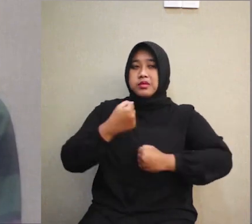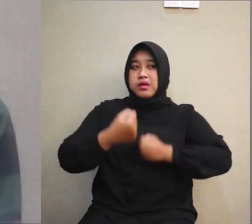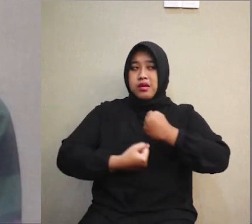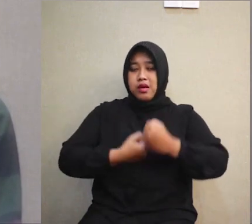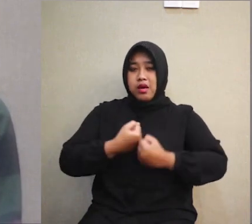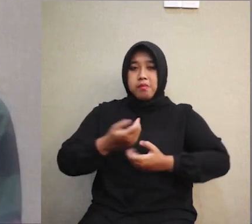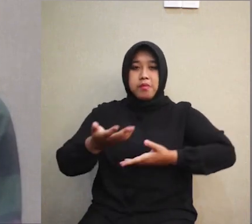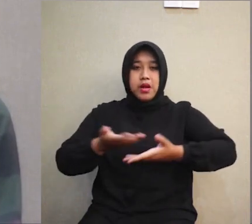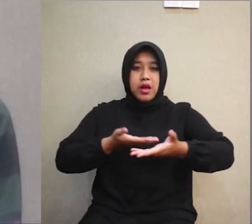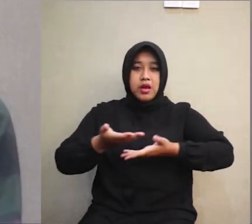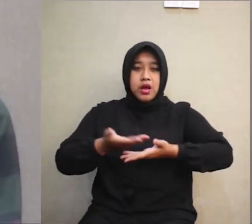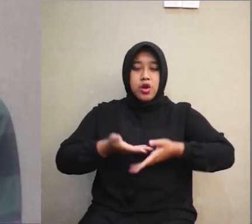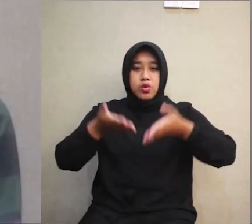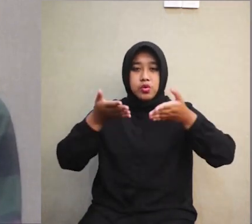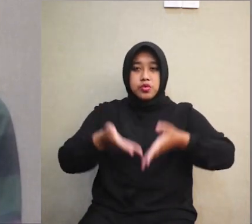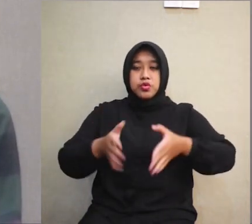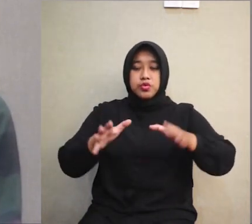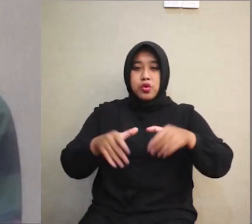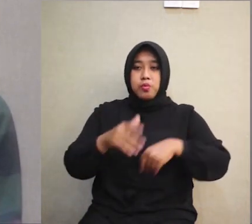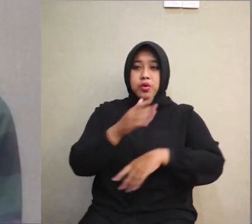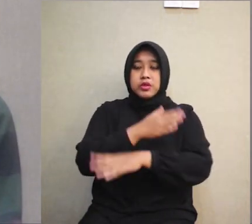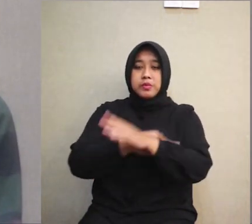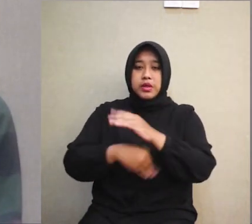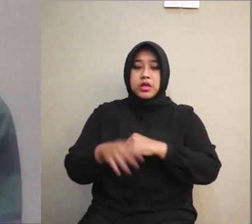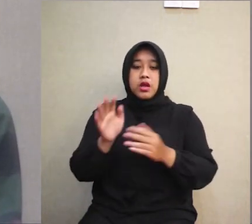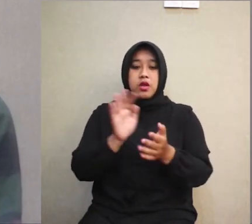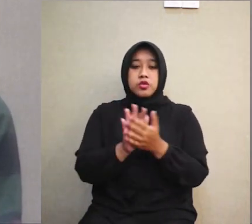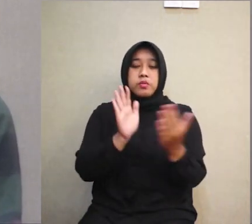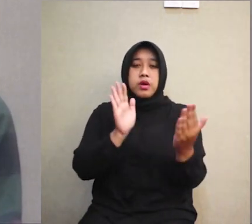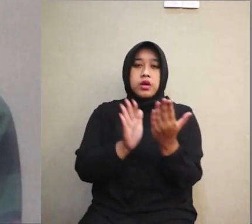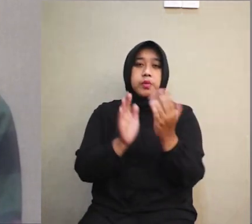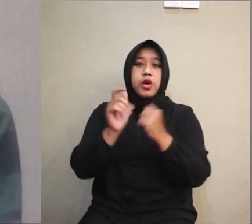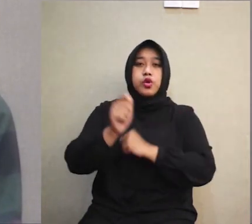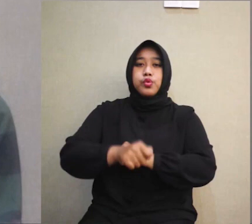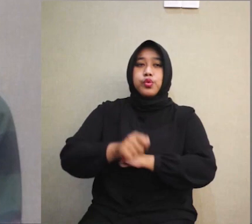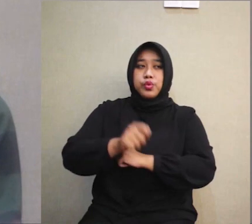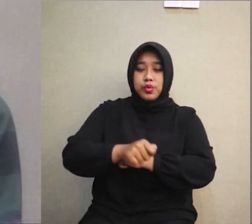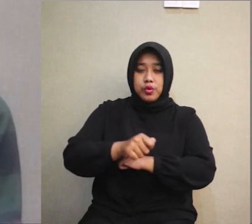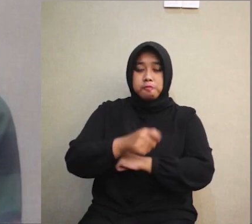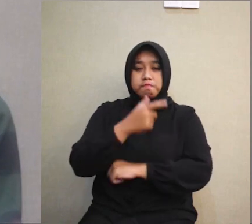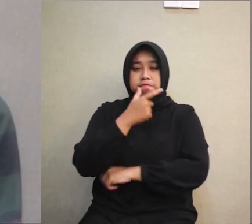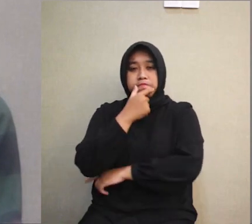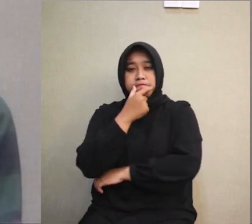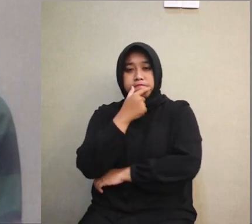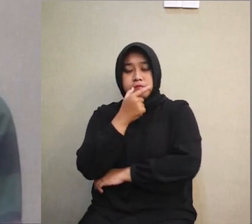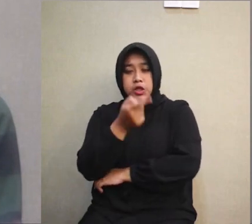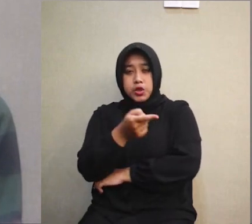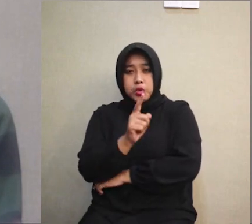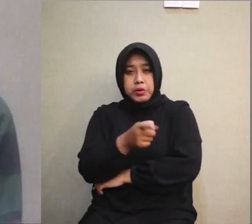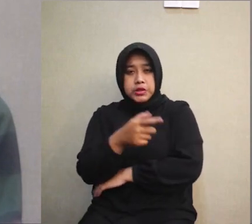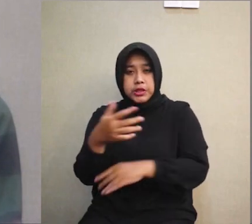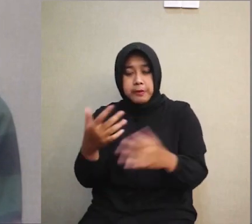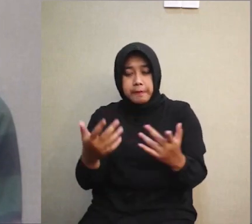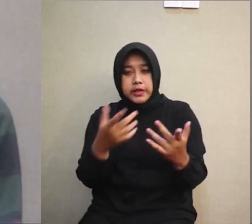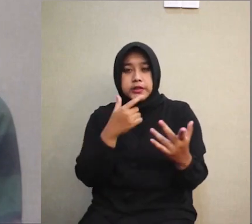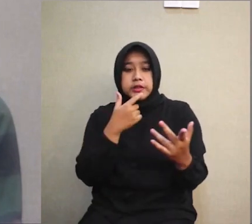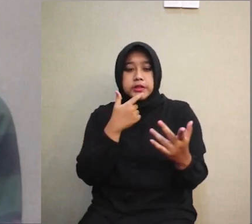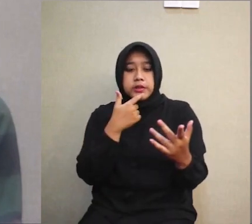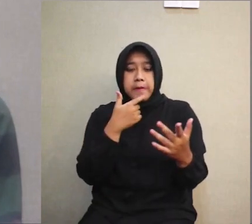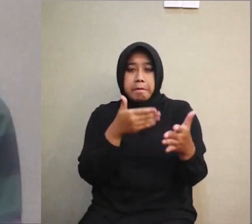pelayanan bagi difabel berhadapan dengan hukum dan itu tentu saja